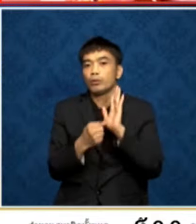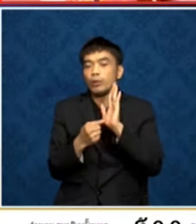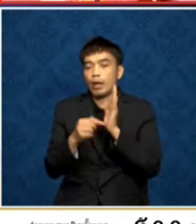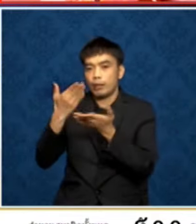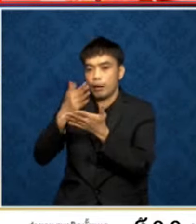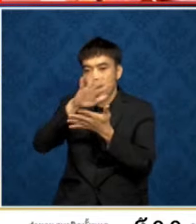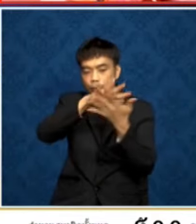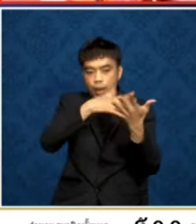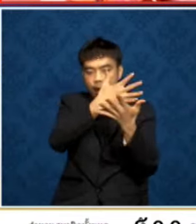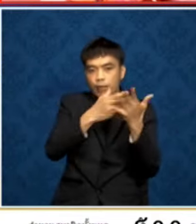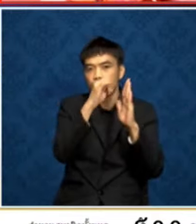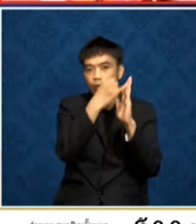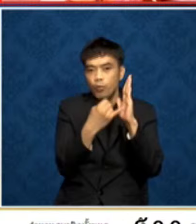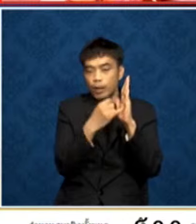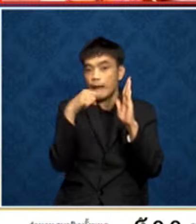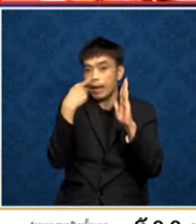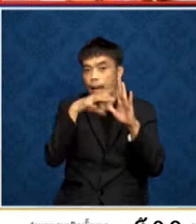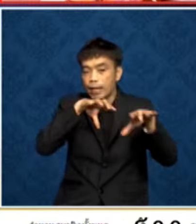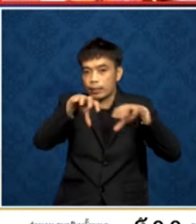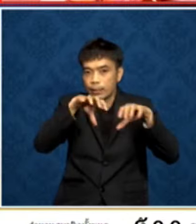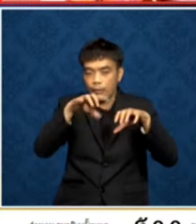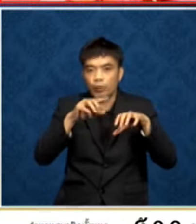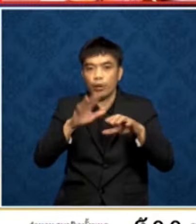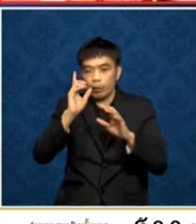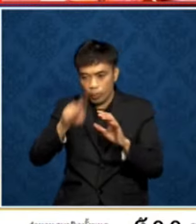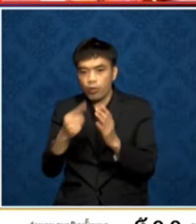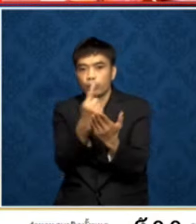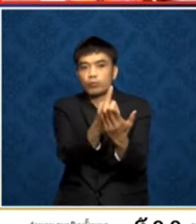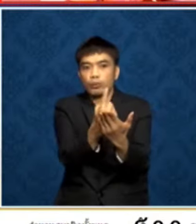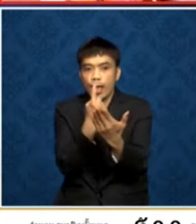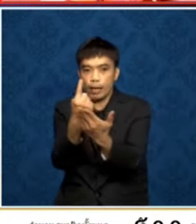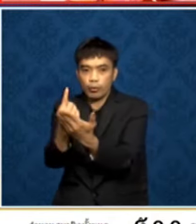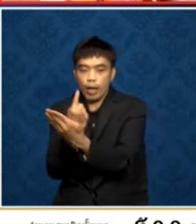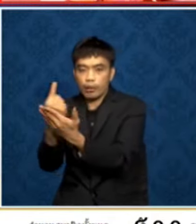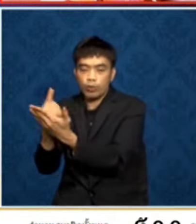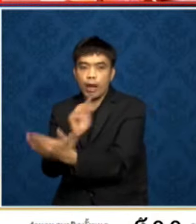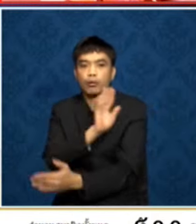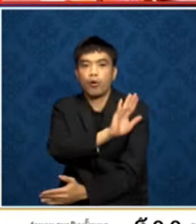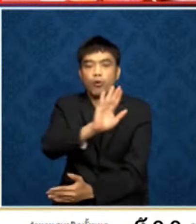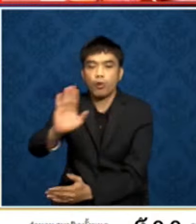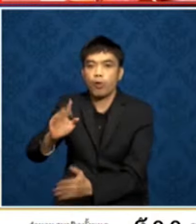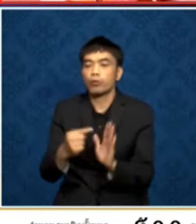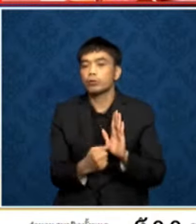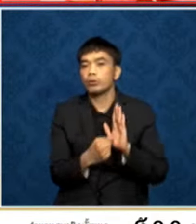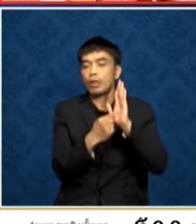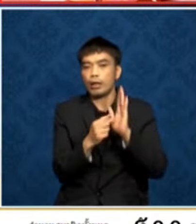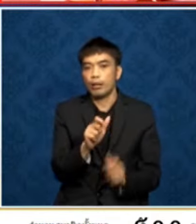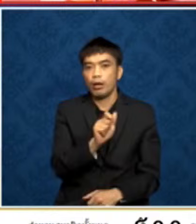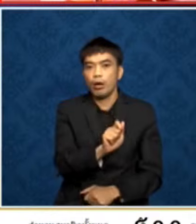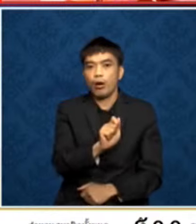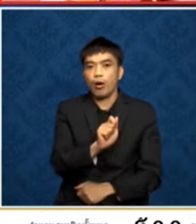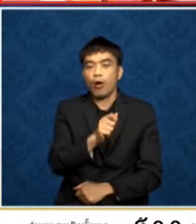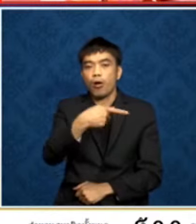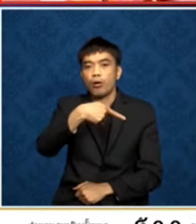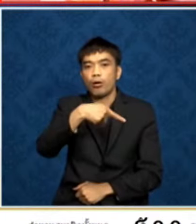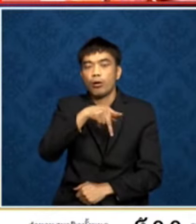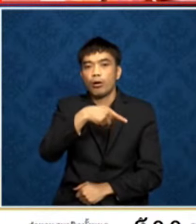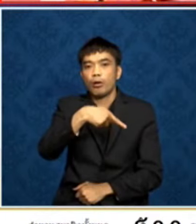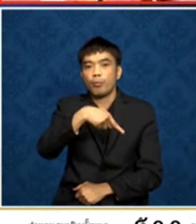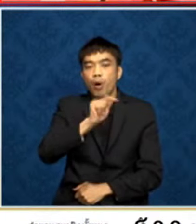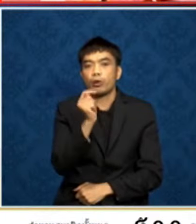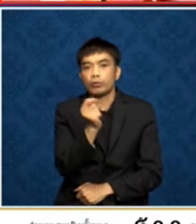ทำขึ้นโดยมีผู้แทนของประชาชนเข้าร่วมอยู่ในคณะนั้นด้วยยกตัวอย่างเช่นองค์กรปกครองส่วนท้องถิ่น